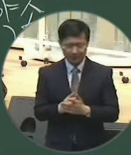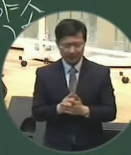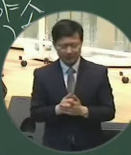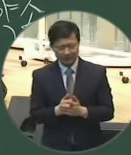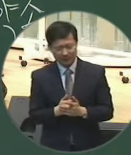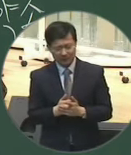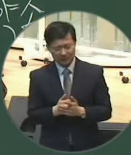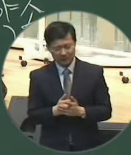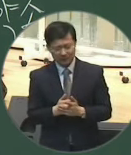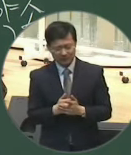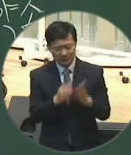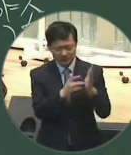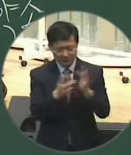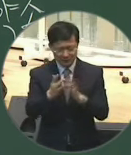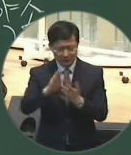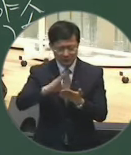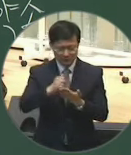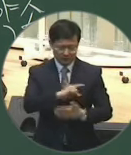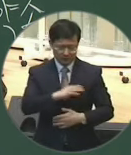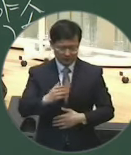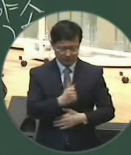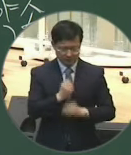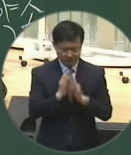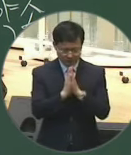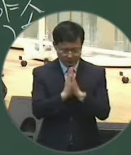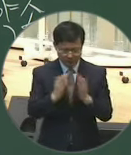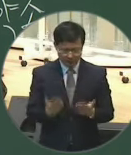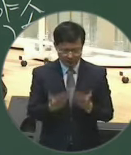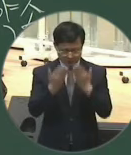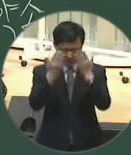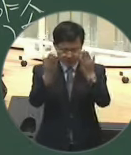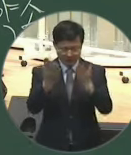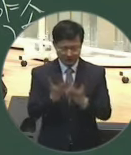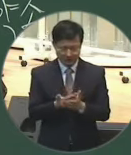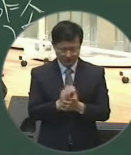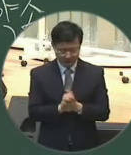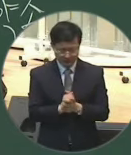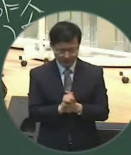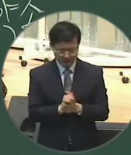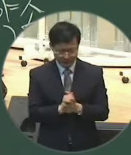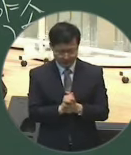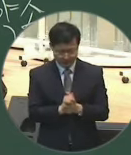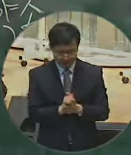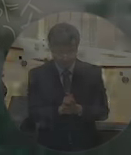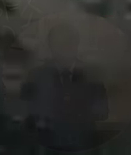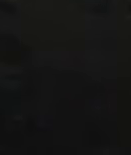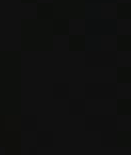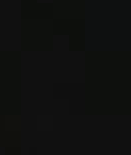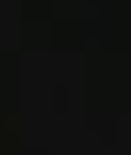God be fulfilled. 예수 그리스도 이름으로 기도하옵나이다. In Jesus Christ's name we pray. Amen.